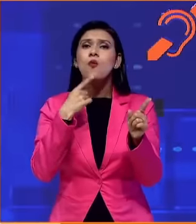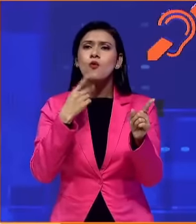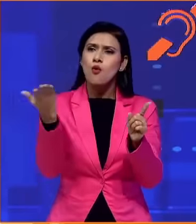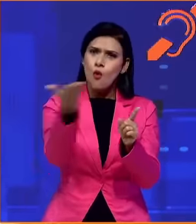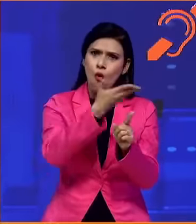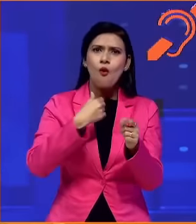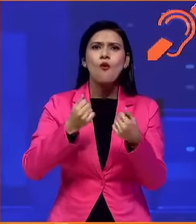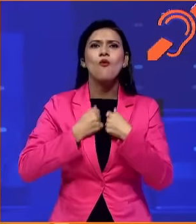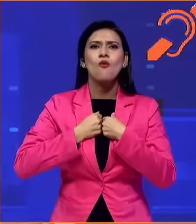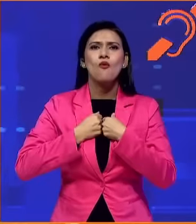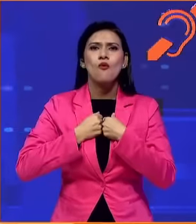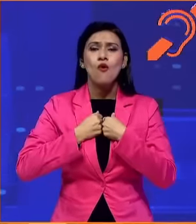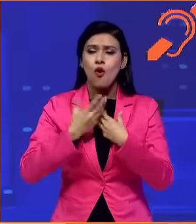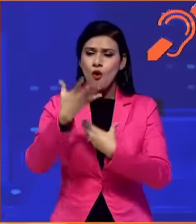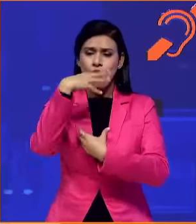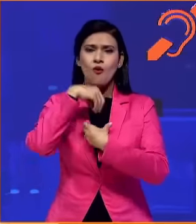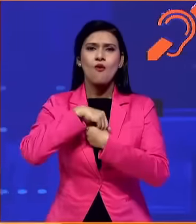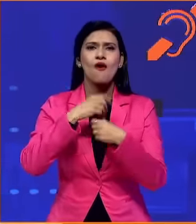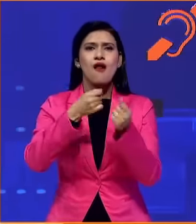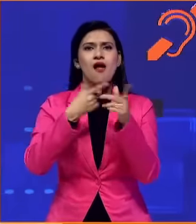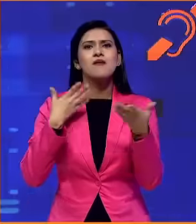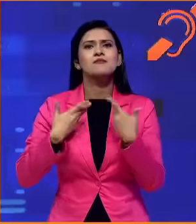रामकेहैं।इसलिएयहांकिसीविवादकीकोईगुंजाइशनहींहै।